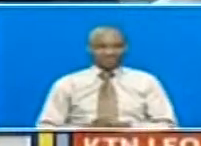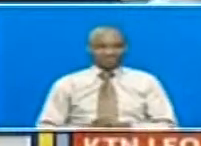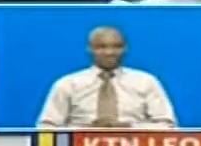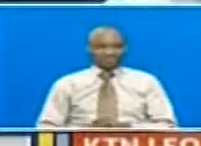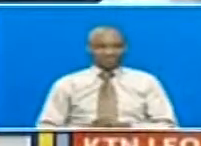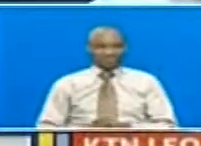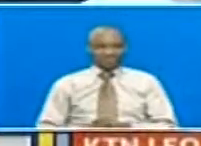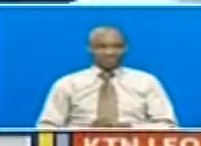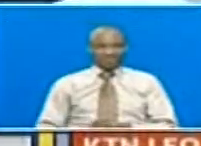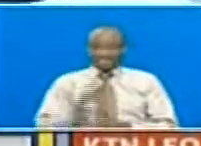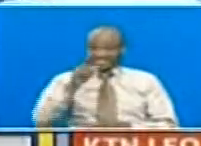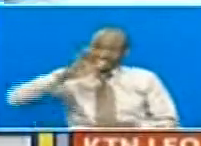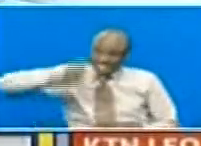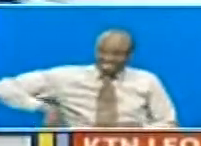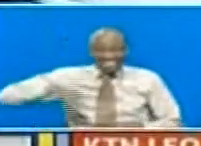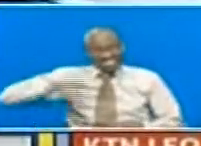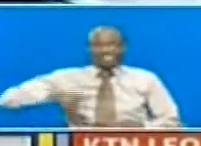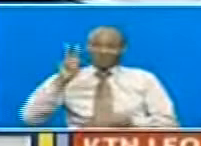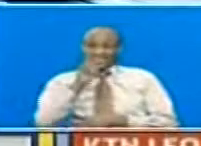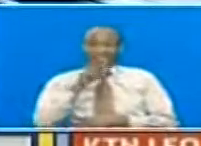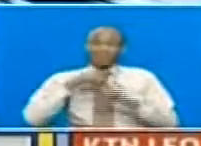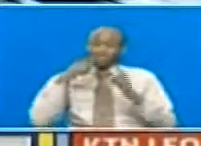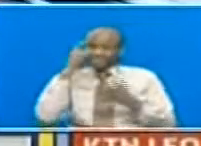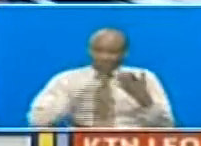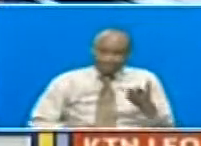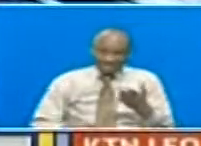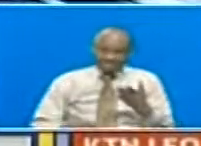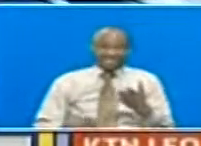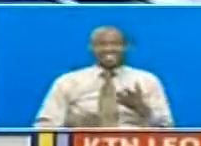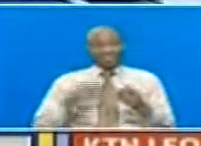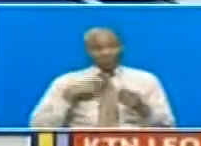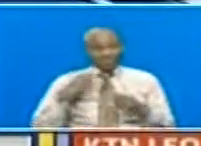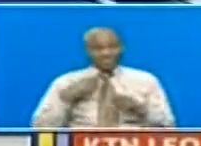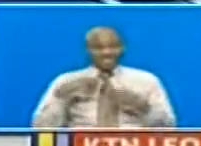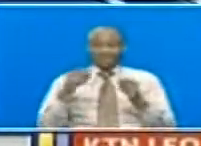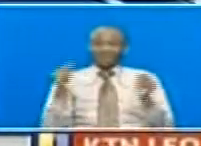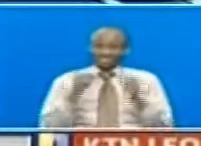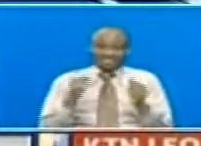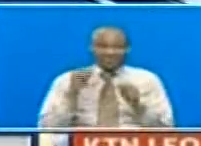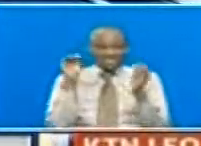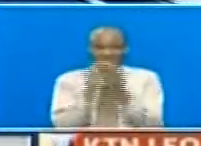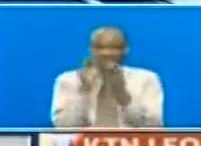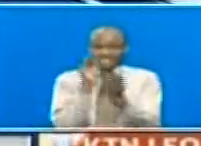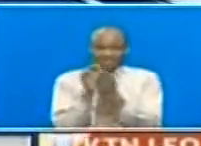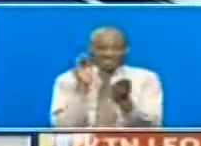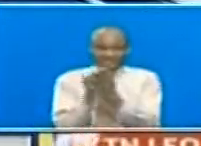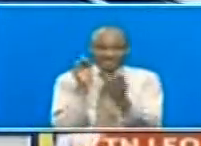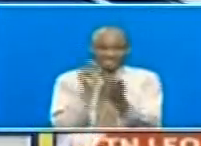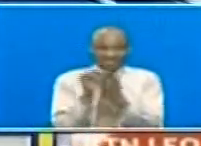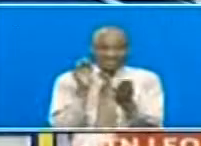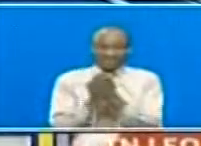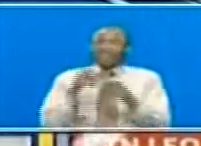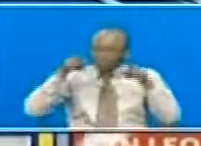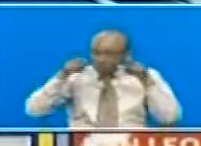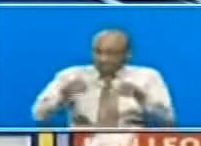kuchelewa. Ni Valentine ya kuchelewa kwa sababu tulichelewa. Lakini tukasema kwamba tutaiweka kwenye fridge. Tutakaiweka kwa fridge toka siku hiyo. Hatujaitoa